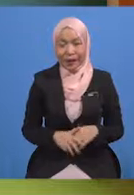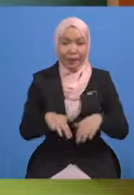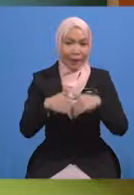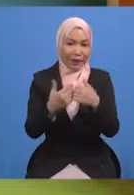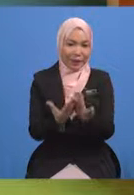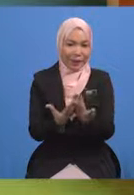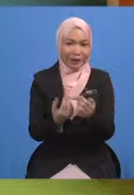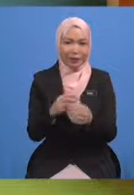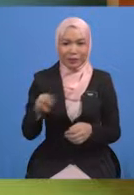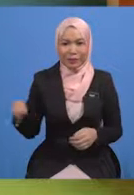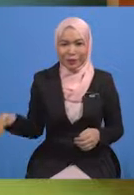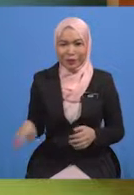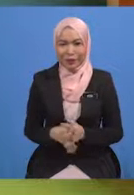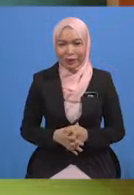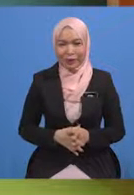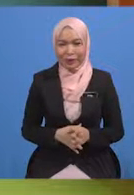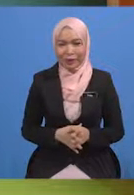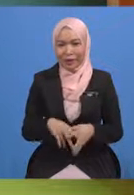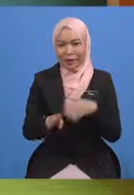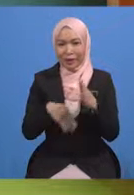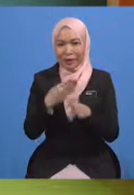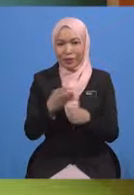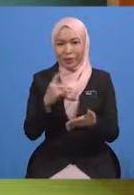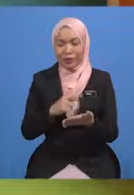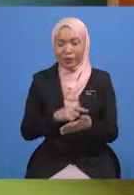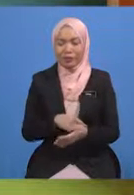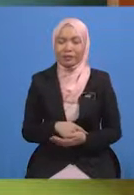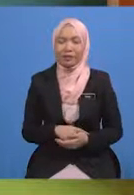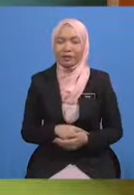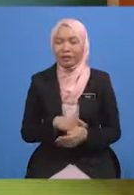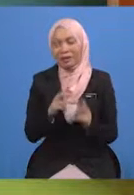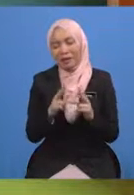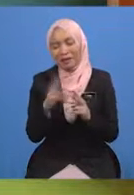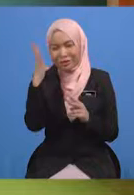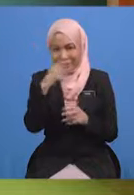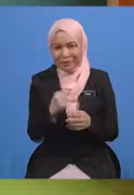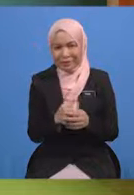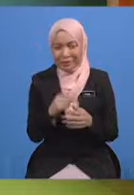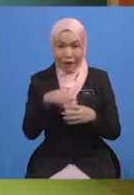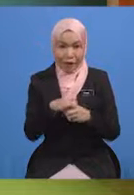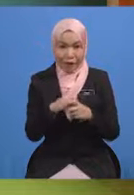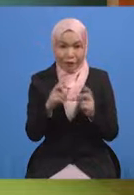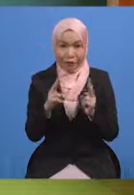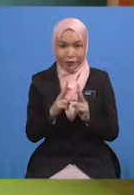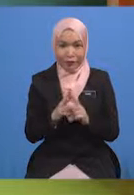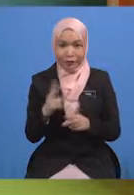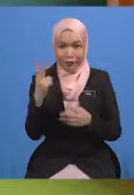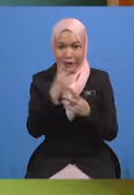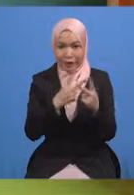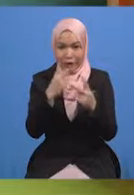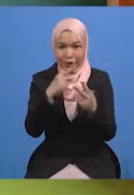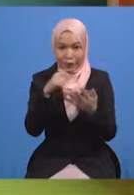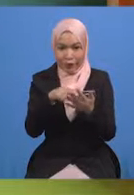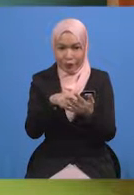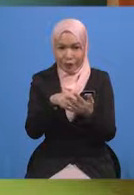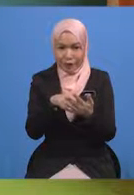Bagaimana murid-murid? Bumi kita memang cantik, bukan? Di dalam video itu tadi,